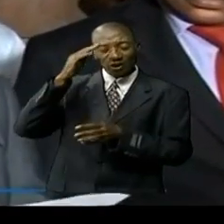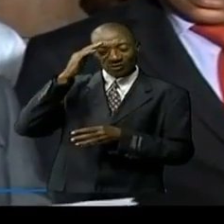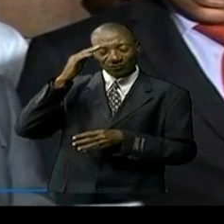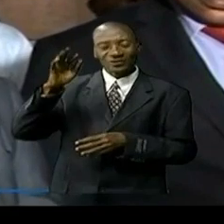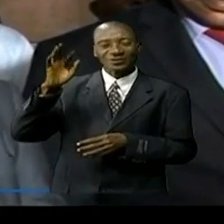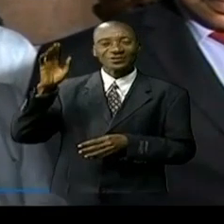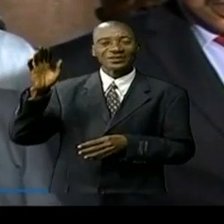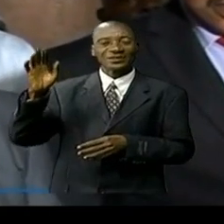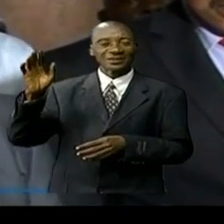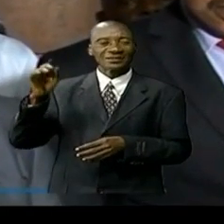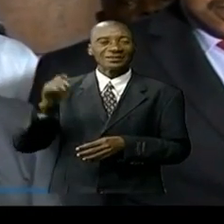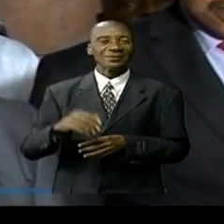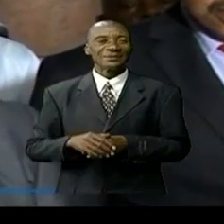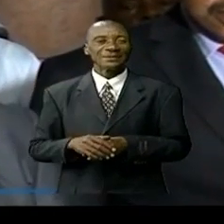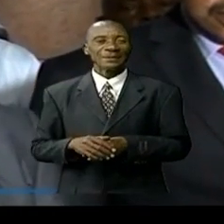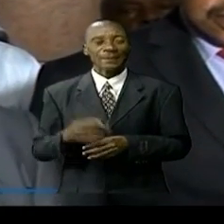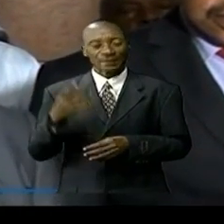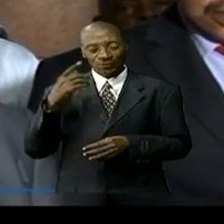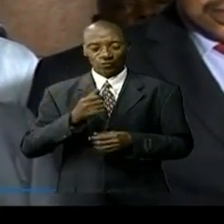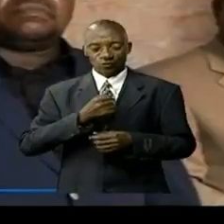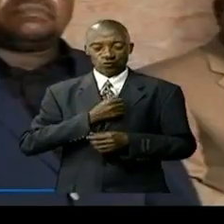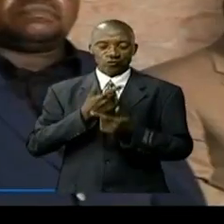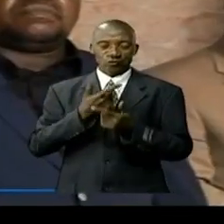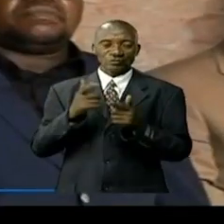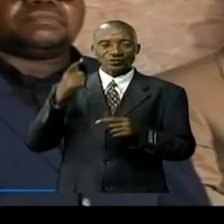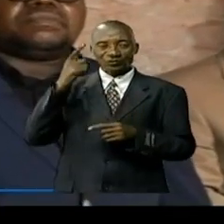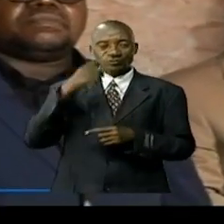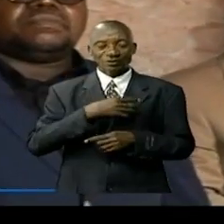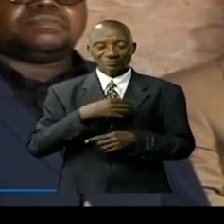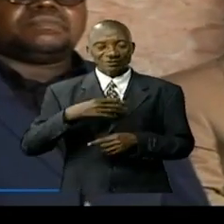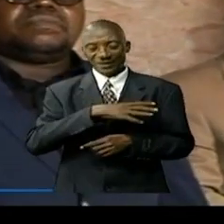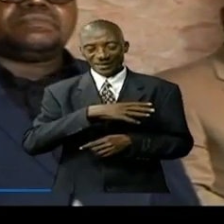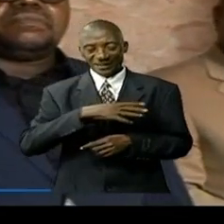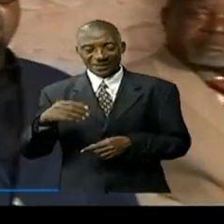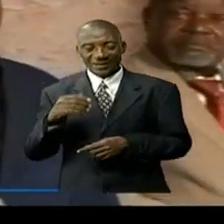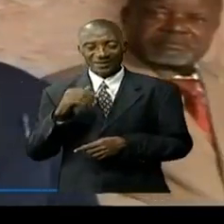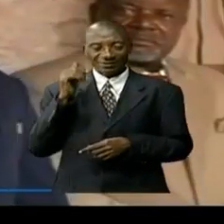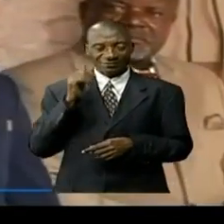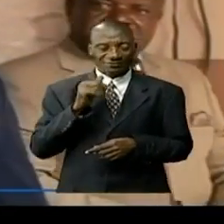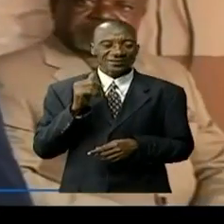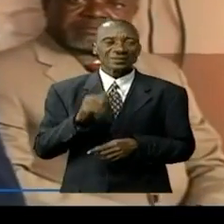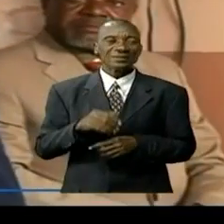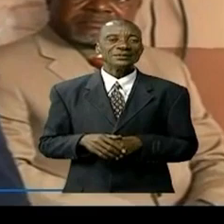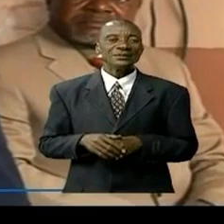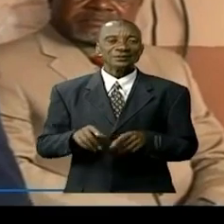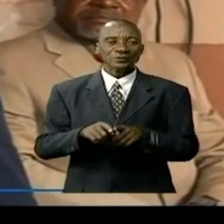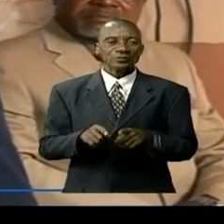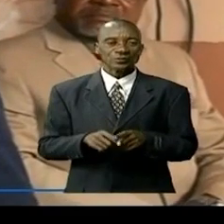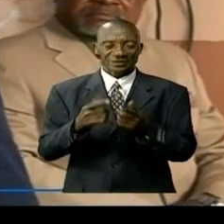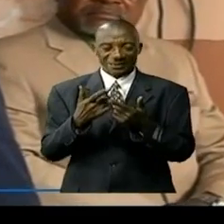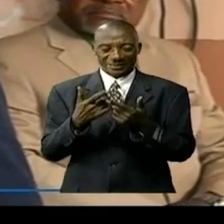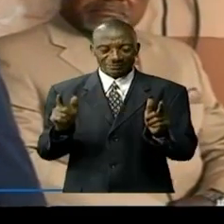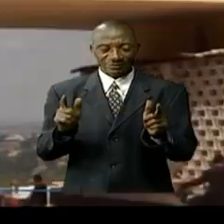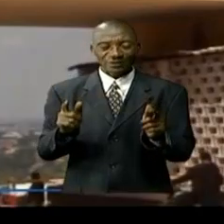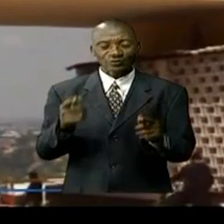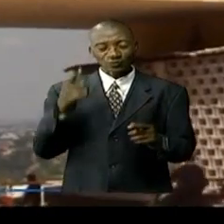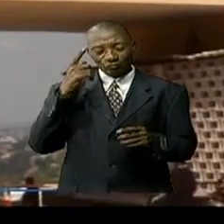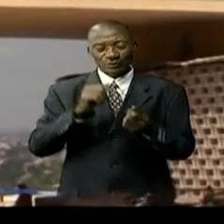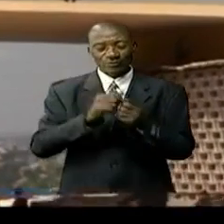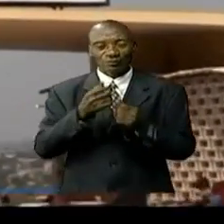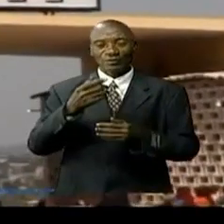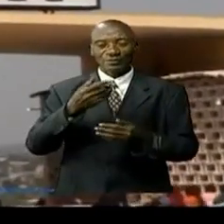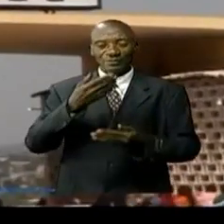Kinshasa sur la promotion de l'autonomisation des femmes et des filles ainsi que l'égalité des sexes dans la lutte contre les changements climatiques. Trois